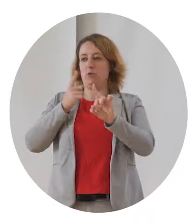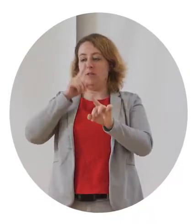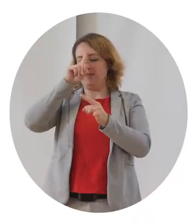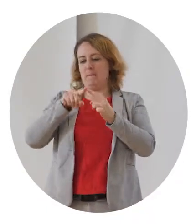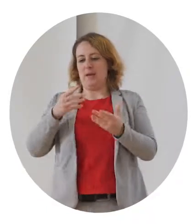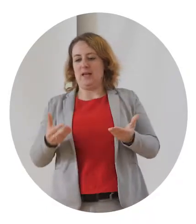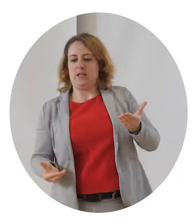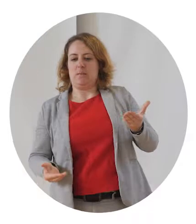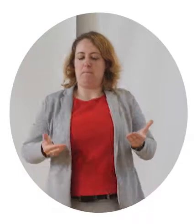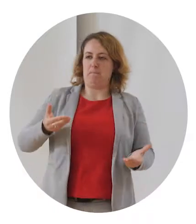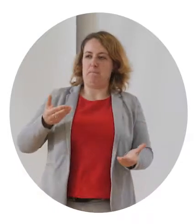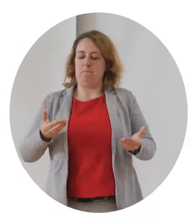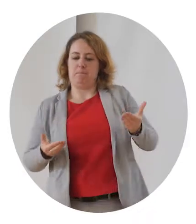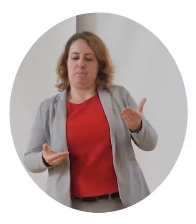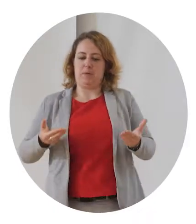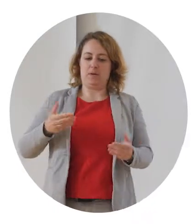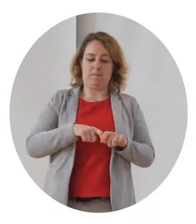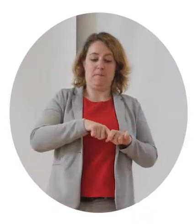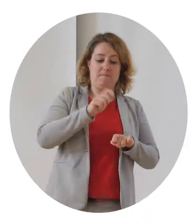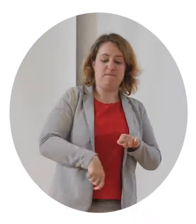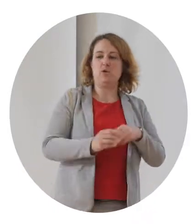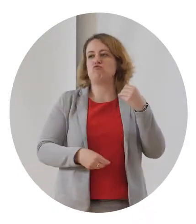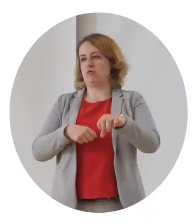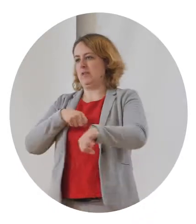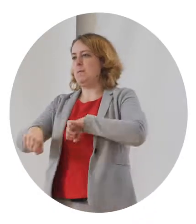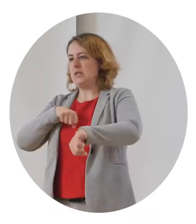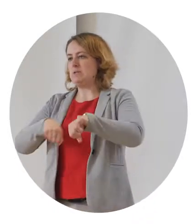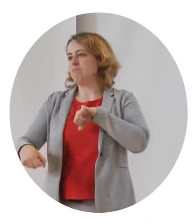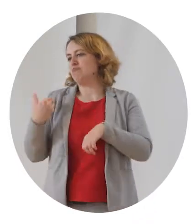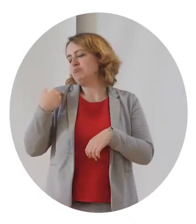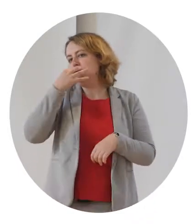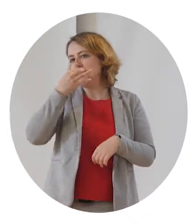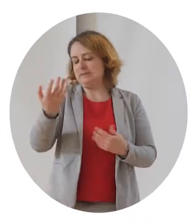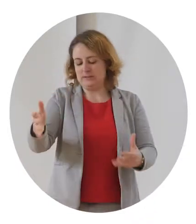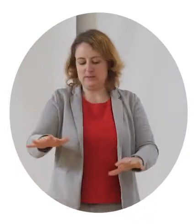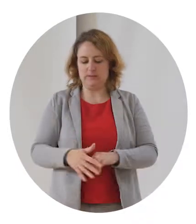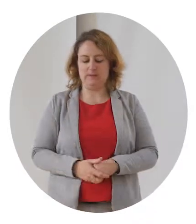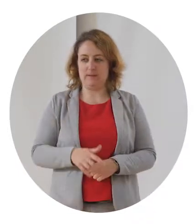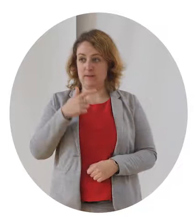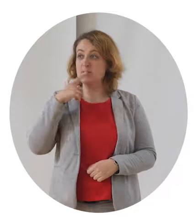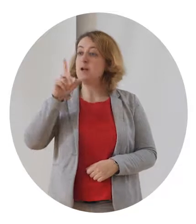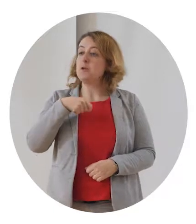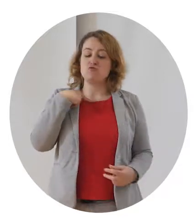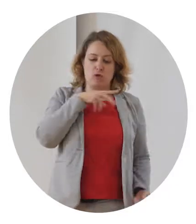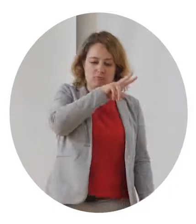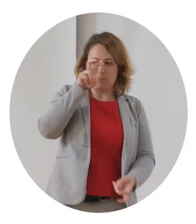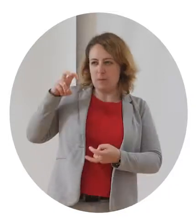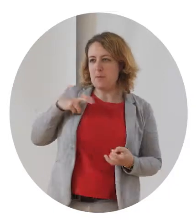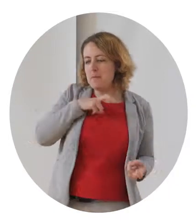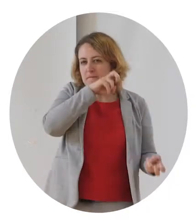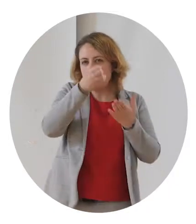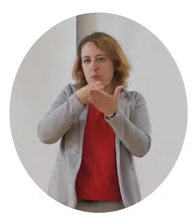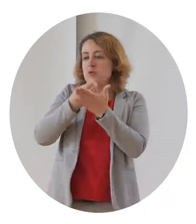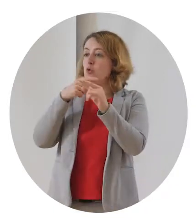participe à garder notre équilibre, que ce soit statique ou dynamique, comme on a pu le dire tout à l'heure. Donc c'est un détecteur, mais c'est aussi